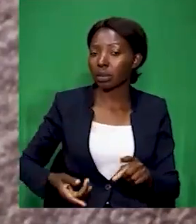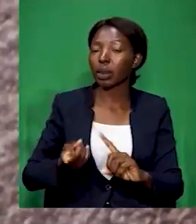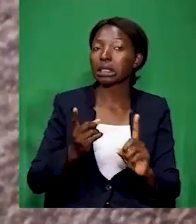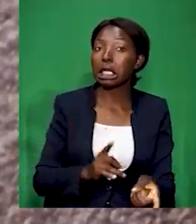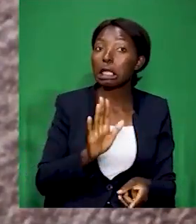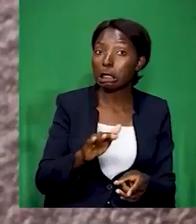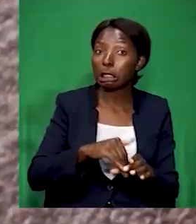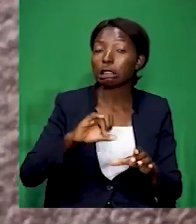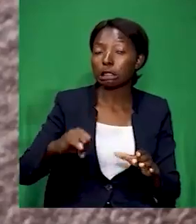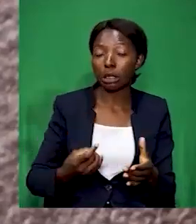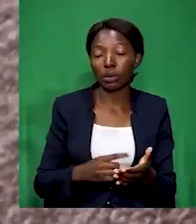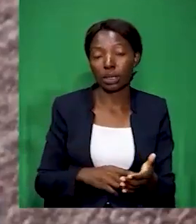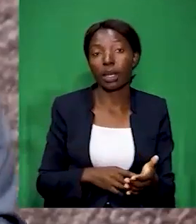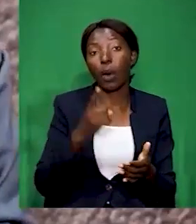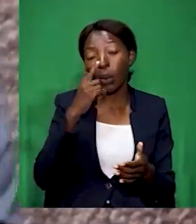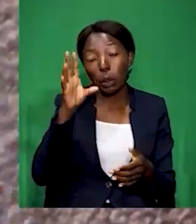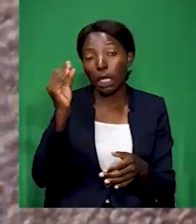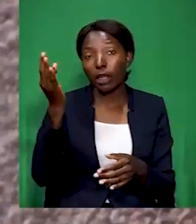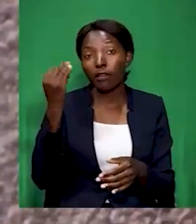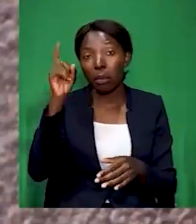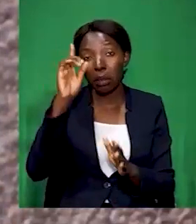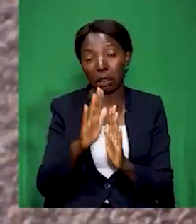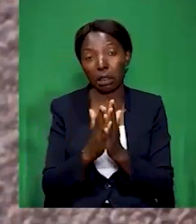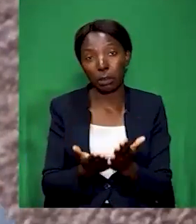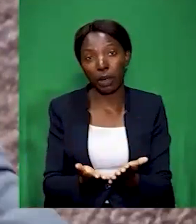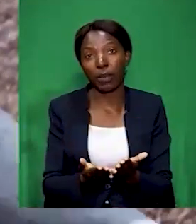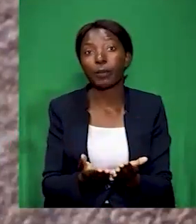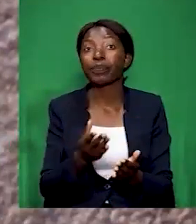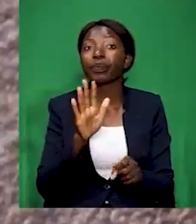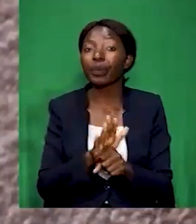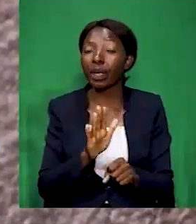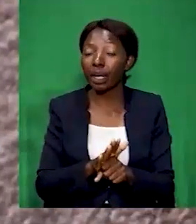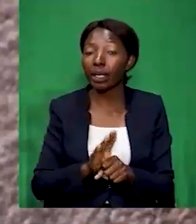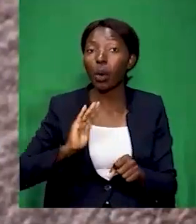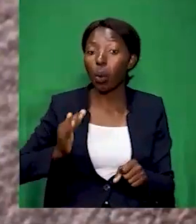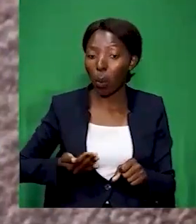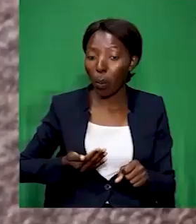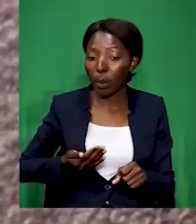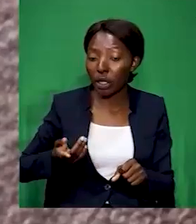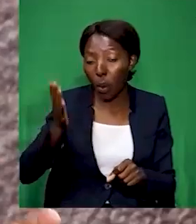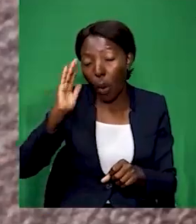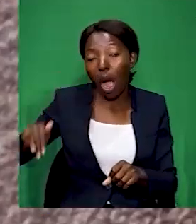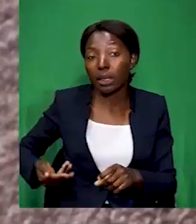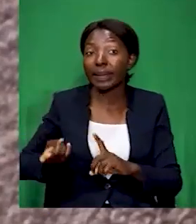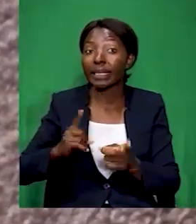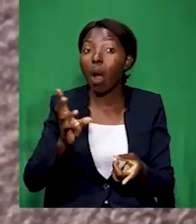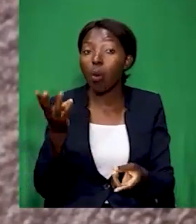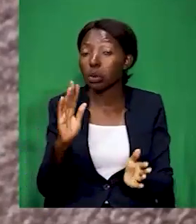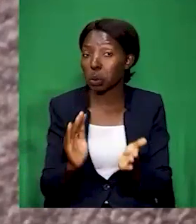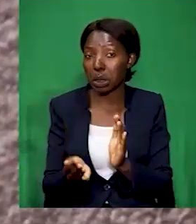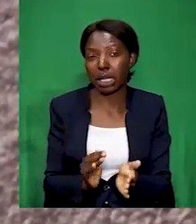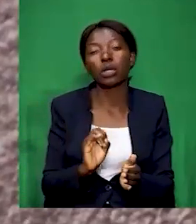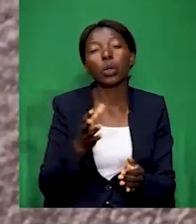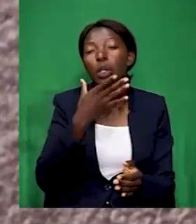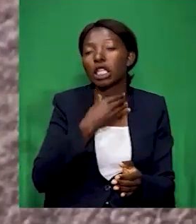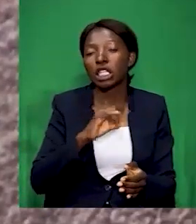muJerusarema. Ende kwete zvega mukadzidza Bhaibheri muOld Testament kunonzi chirikadzi dzaifana kuchengetwa. Saka vaJudha vakatora nyaya